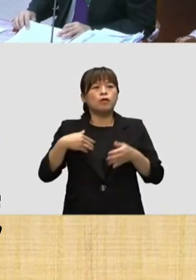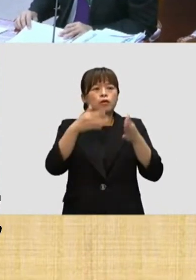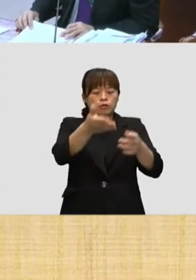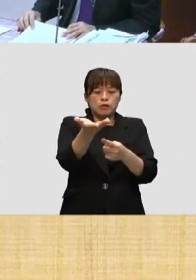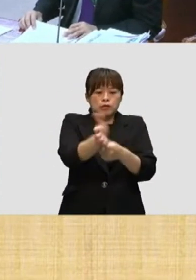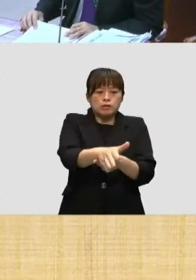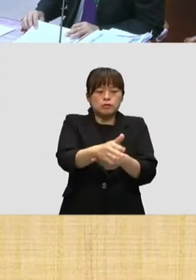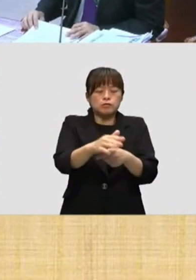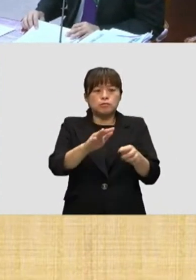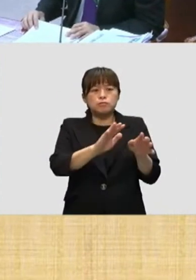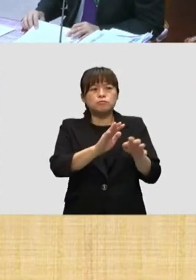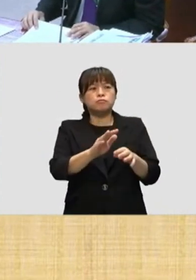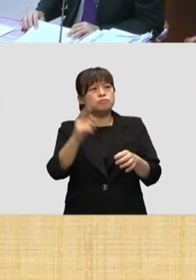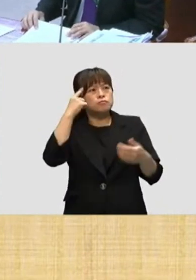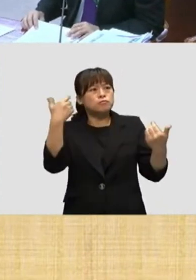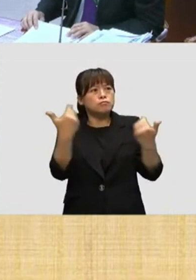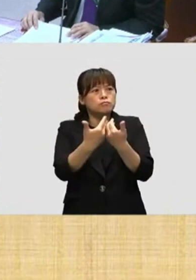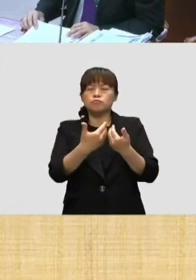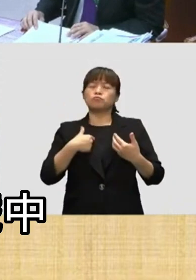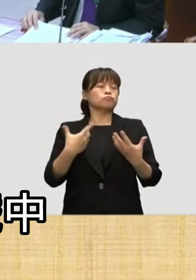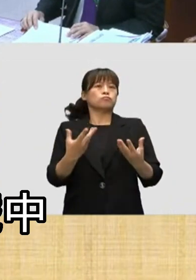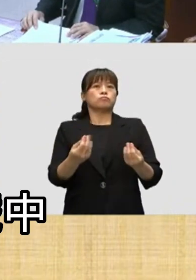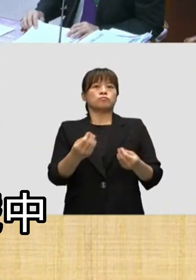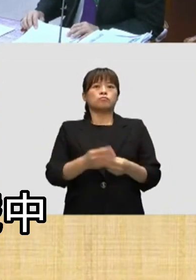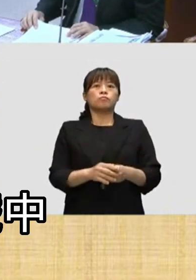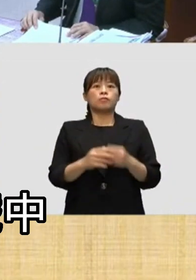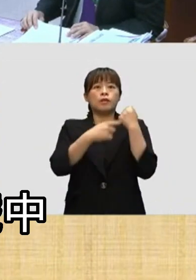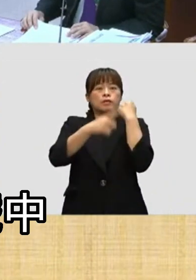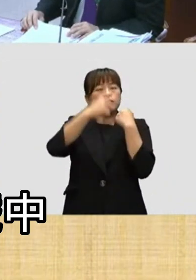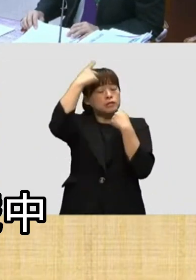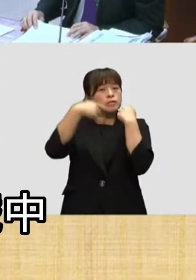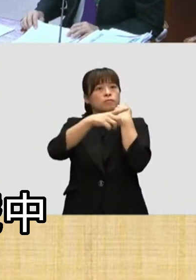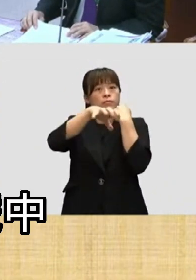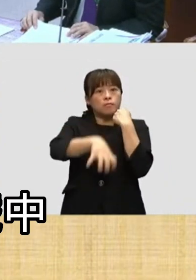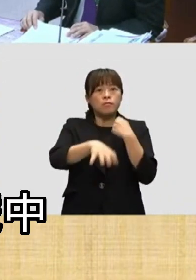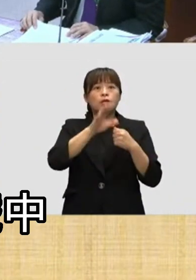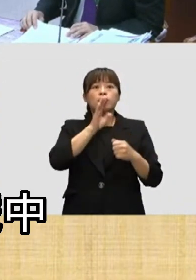死刑制度显示出反对的立场。在司法院释字